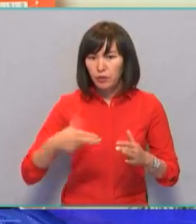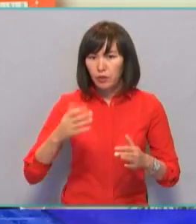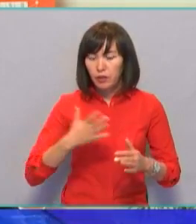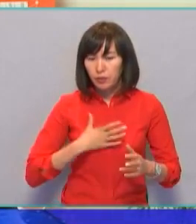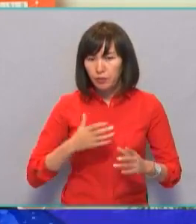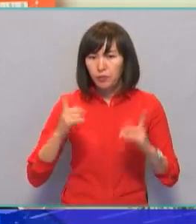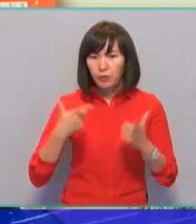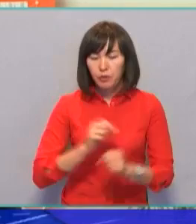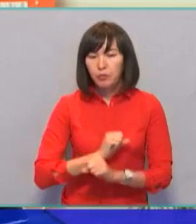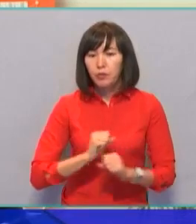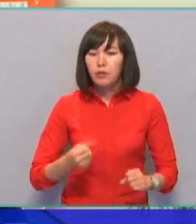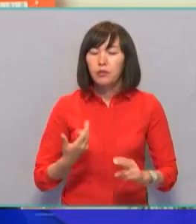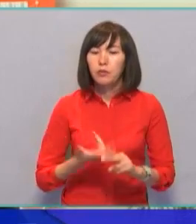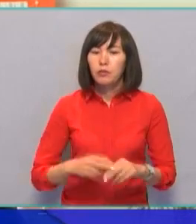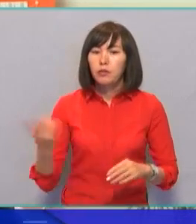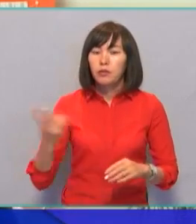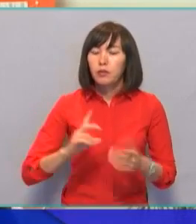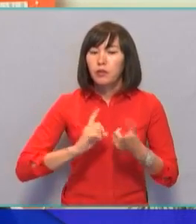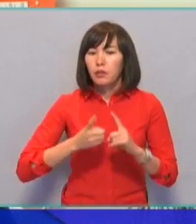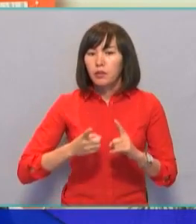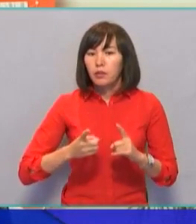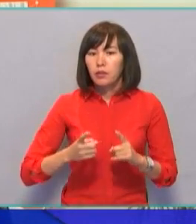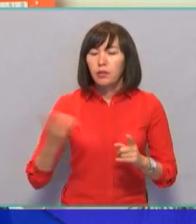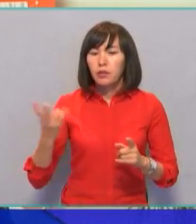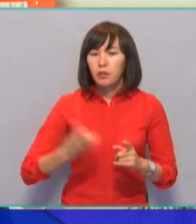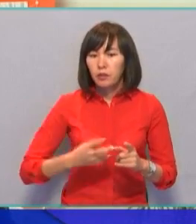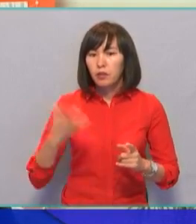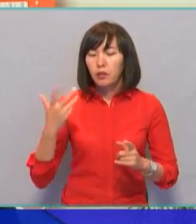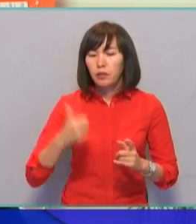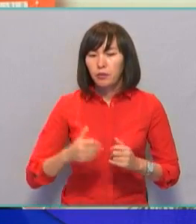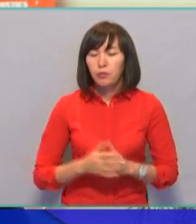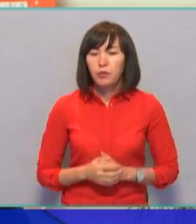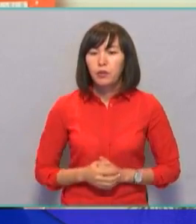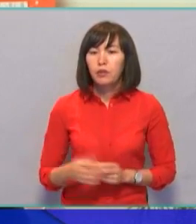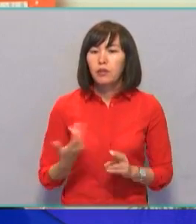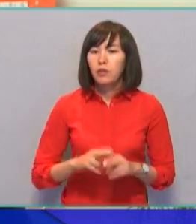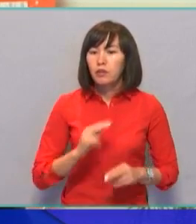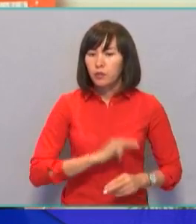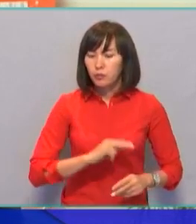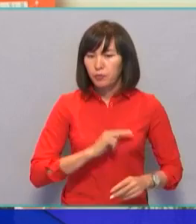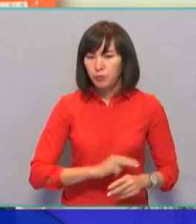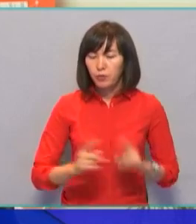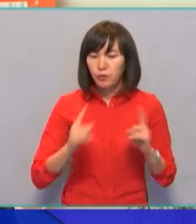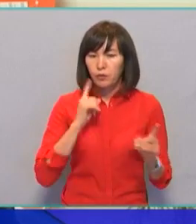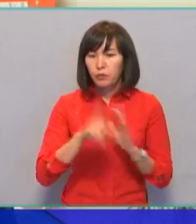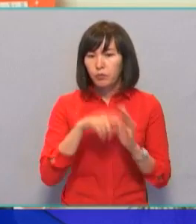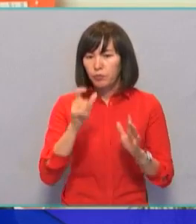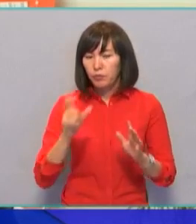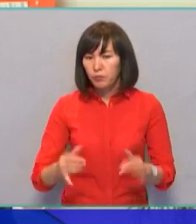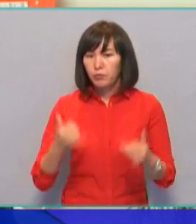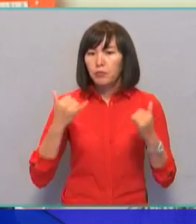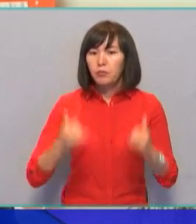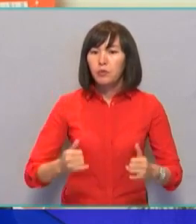біз бұмен келіспейміз. Сондықтан тиісті өзгертулер керек деп санаймыз. Осы жұмысты мәжіліс депутаттары да